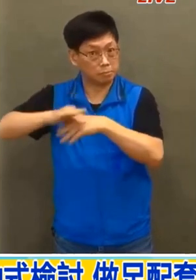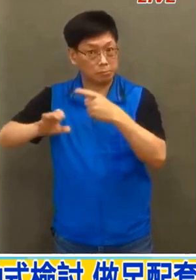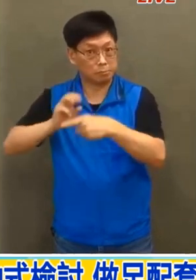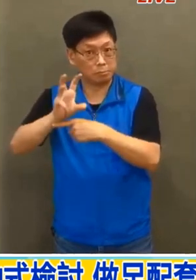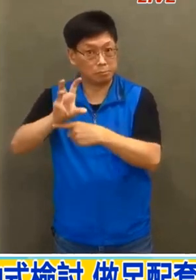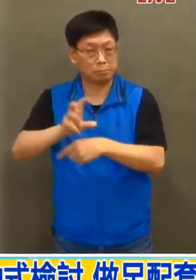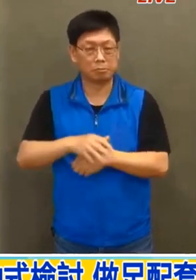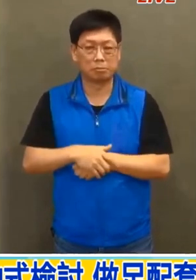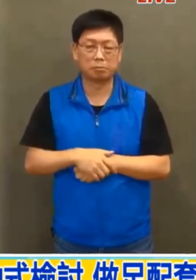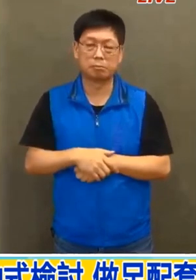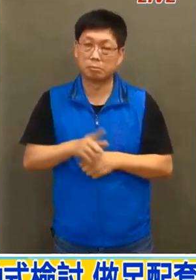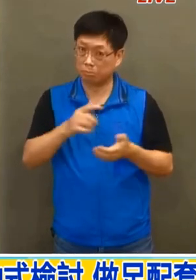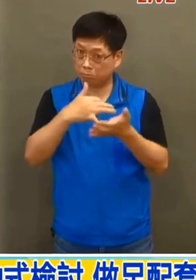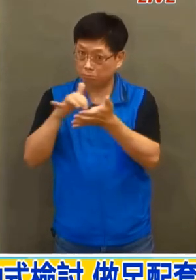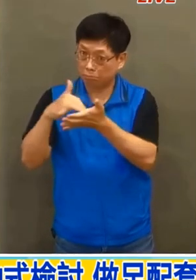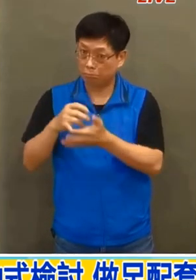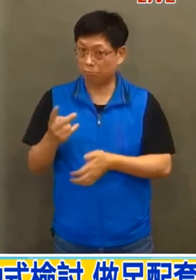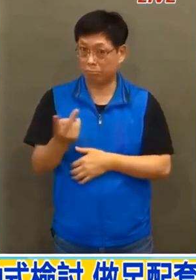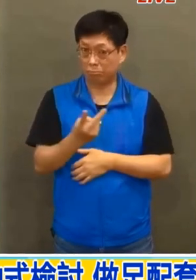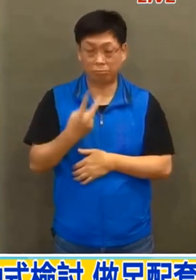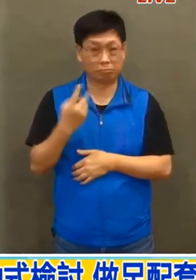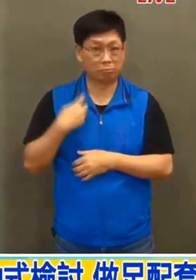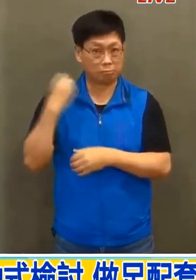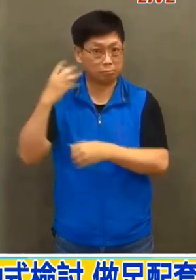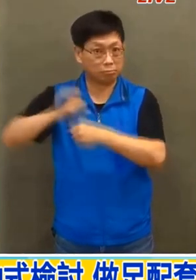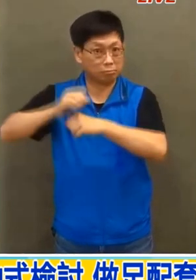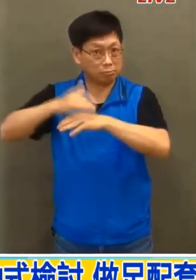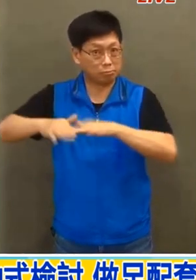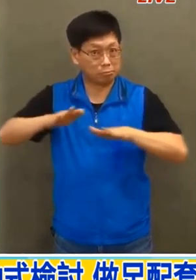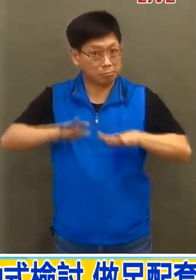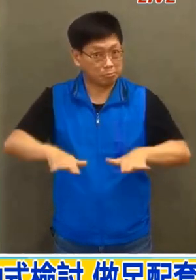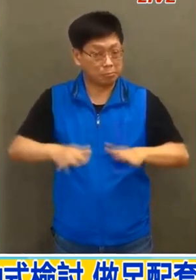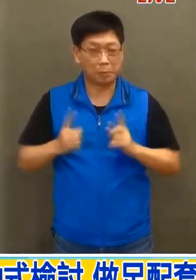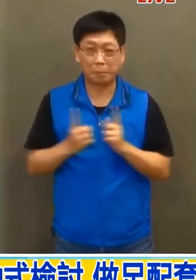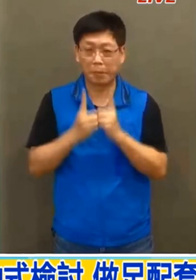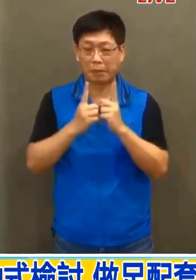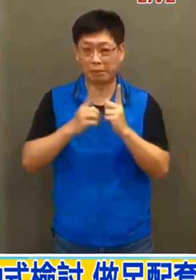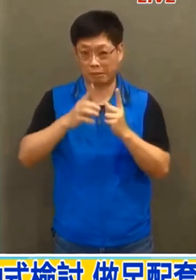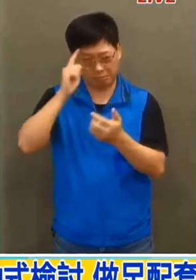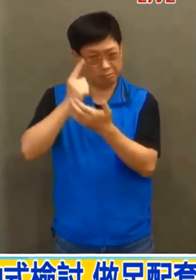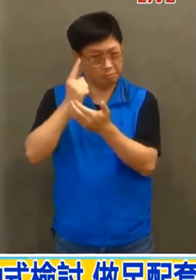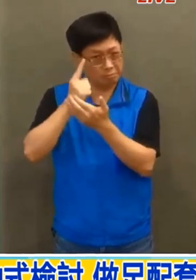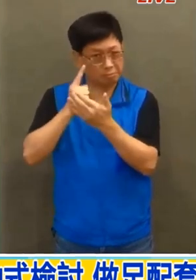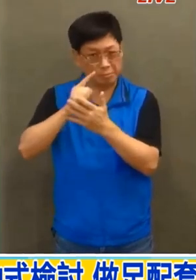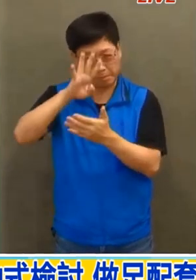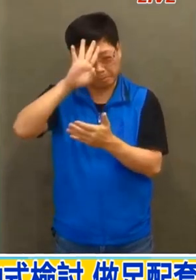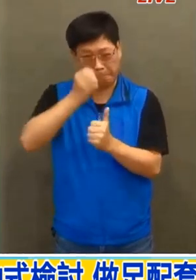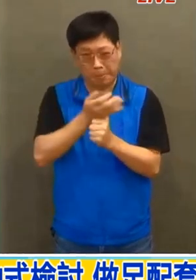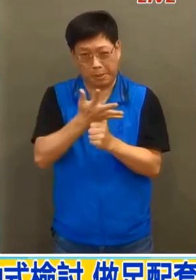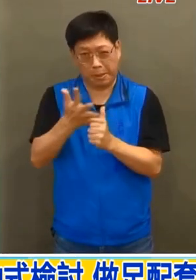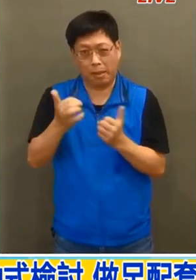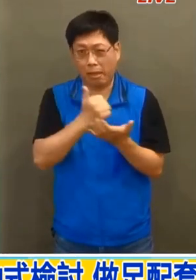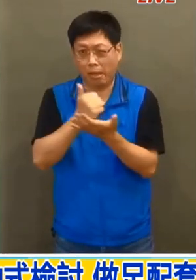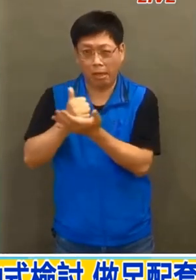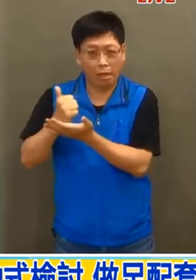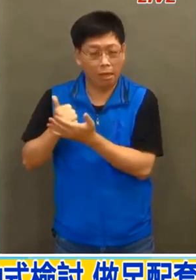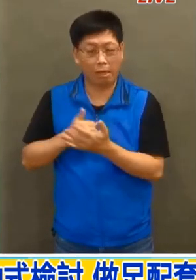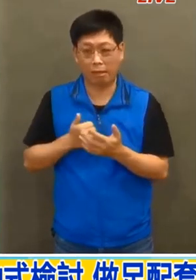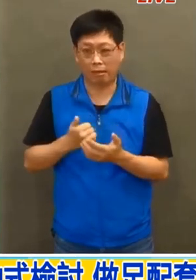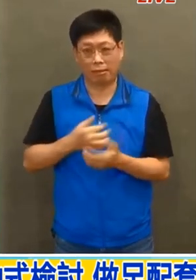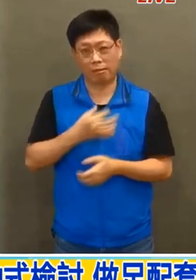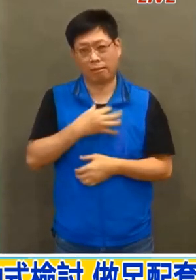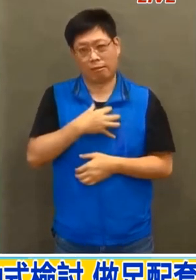80%。但是各位可以看到，新加坡现在面对每天的疫情 Delta 病毒来势汹